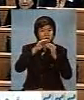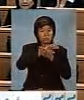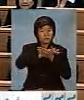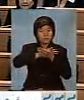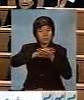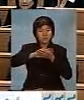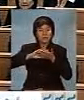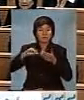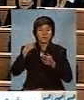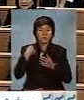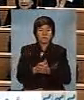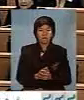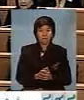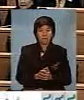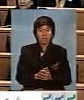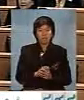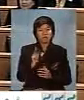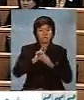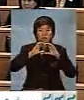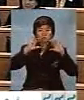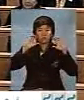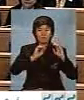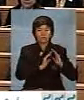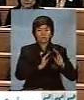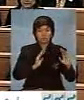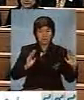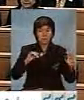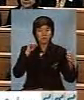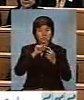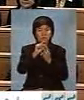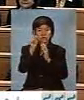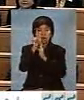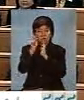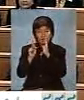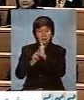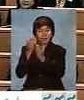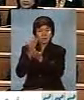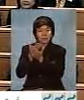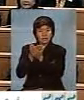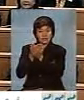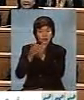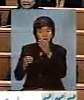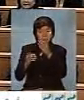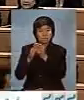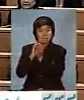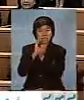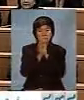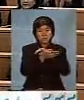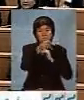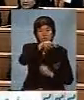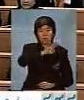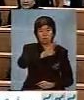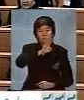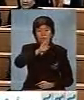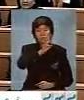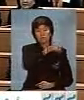คอบของรัฐบาลที่จัดทำกฎหมายการเงินฉบับนี้เป็นร่างพระราชบัญญัติเปิดโอกาสให้ส